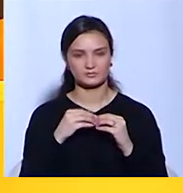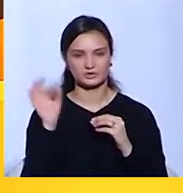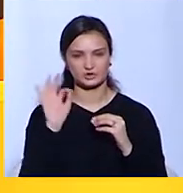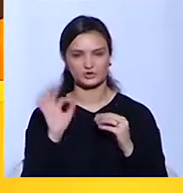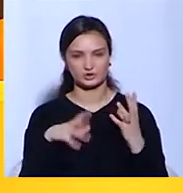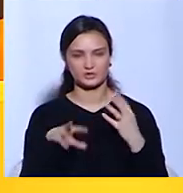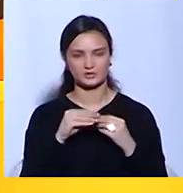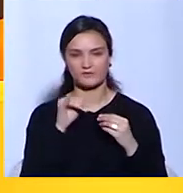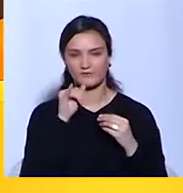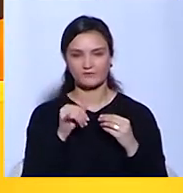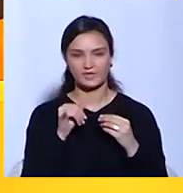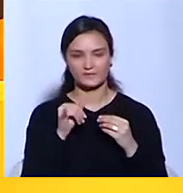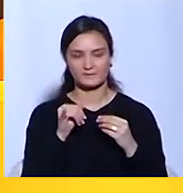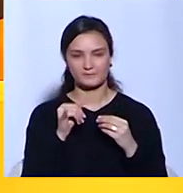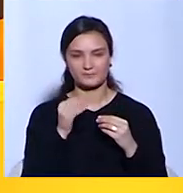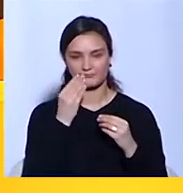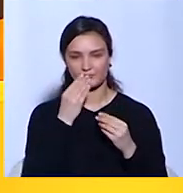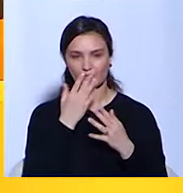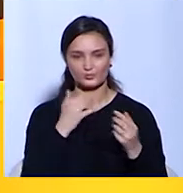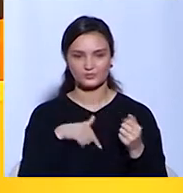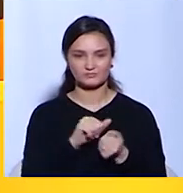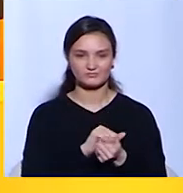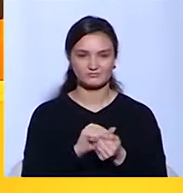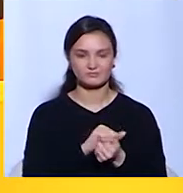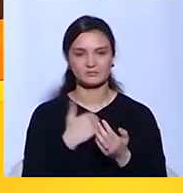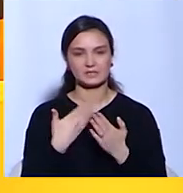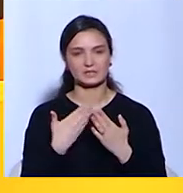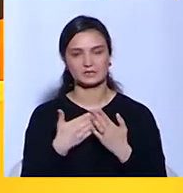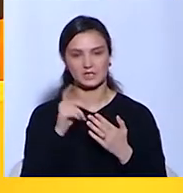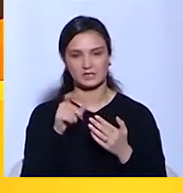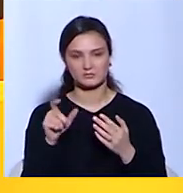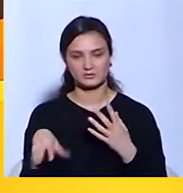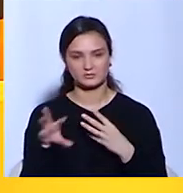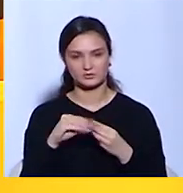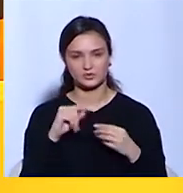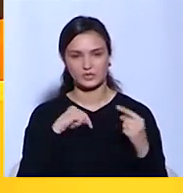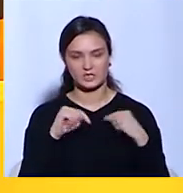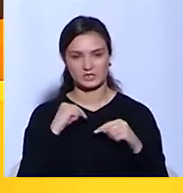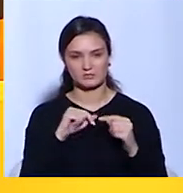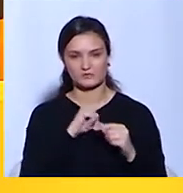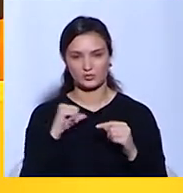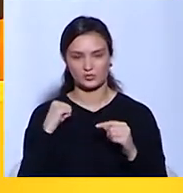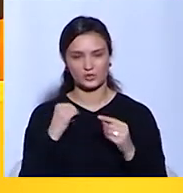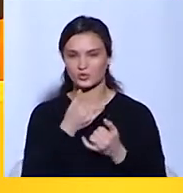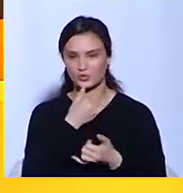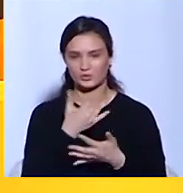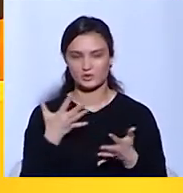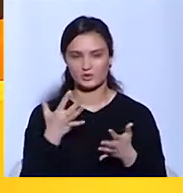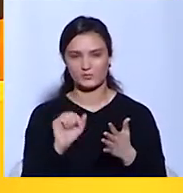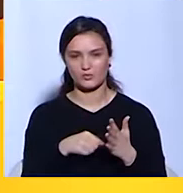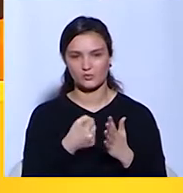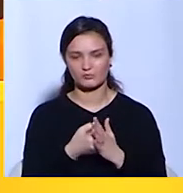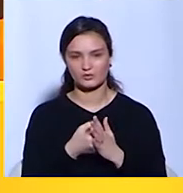უხშირესად ზოგიერთი ტიპის პროდუქტის გადამუშავებას. მაგალითად, ადამიანის ორგანიზმს თვითონ არ შეუძლია